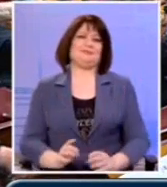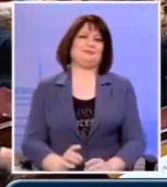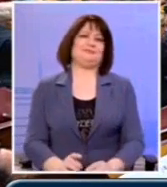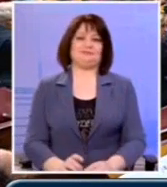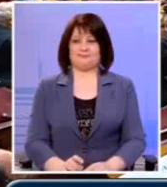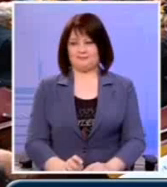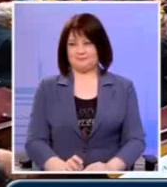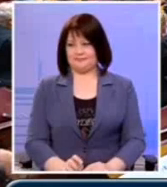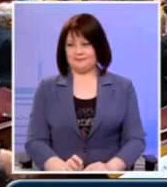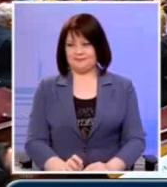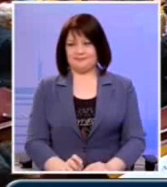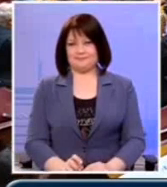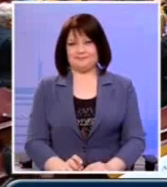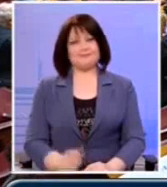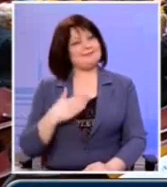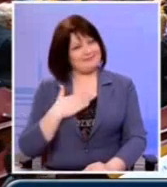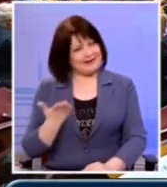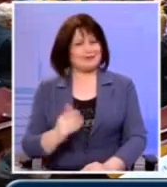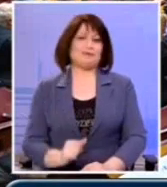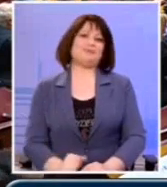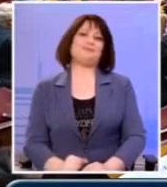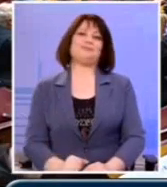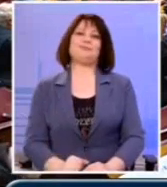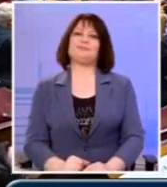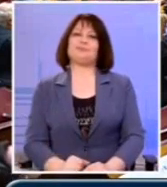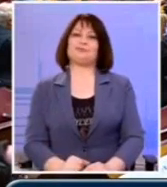σας ευχέρεια. Ωραία, ευχαριστώ.